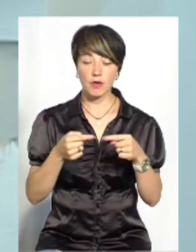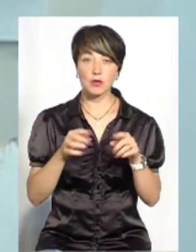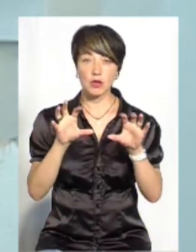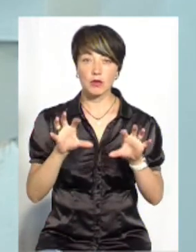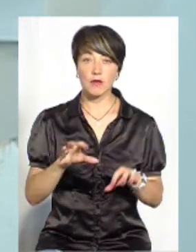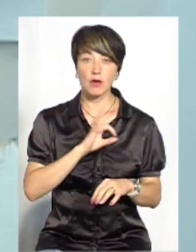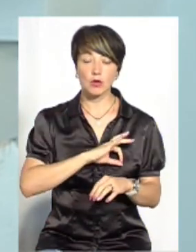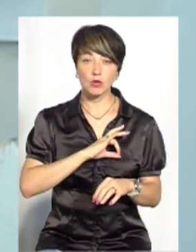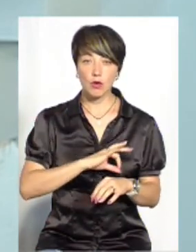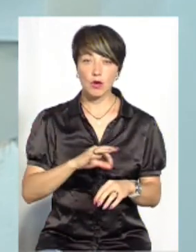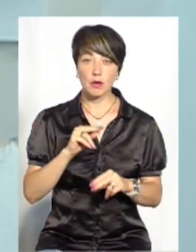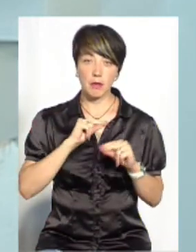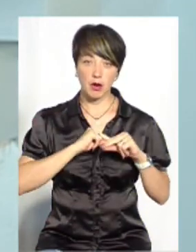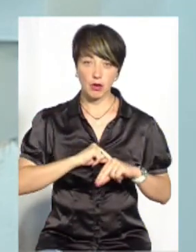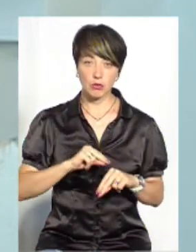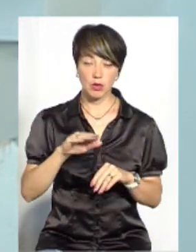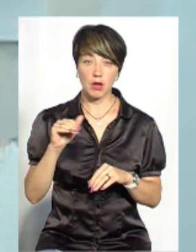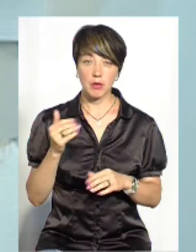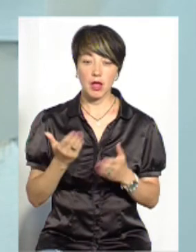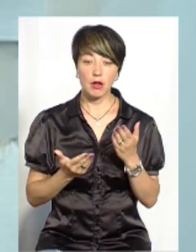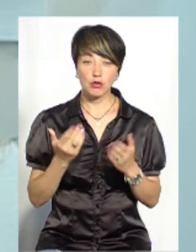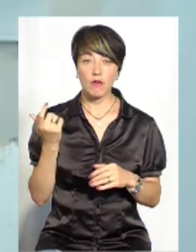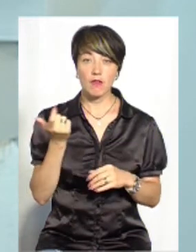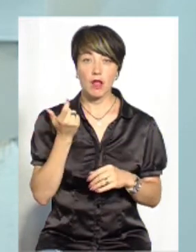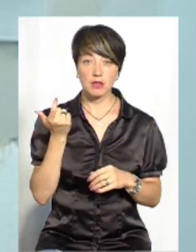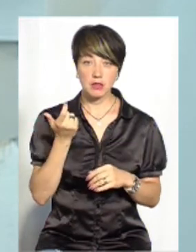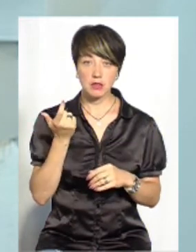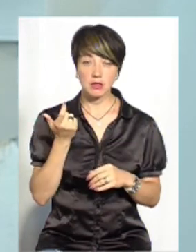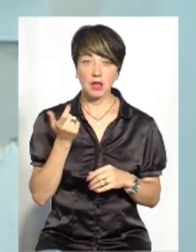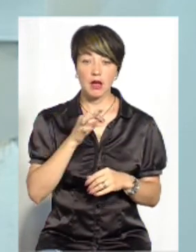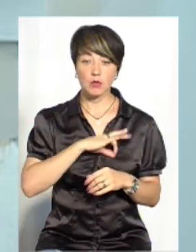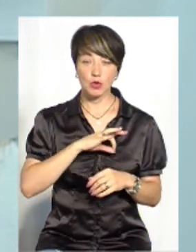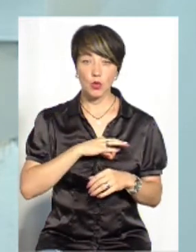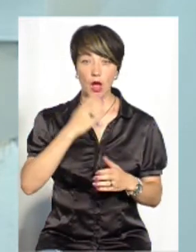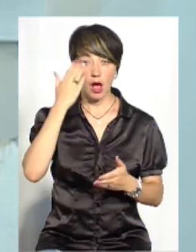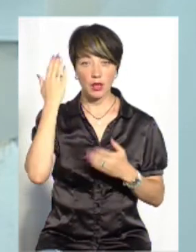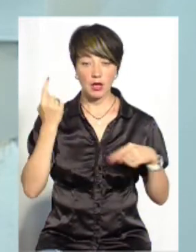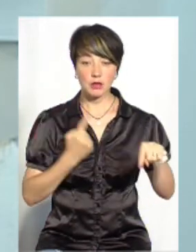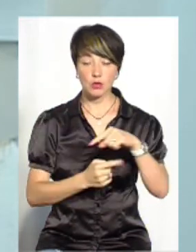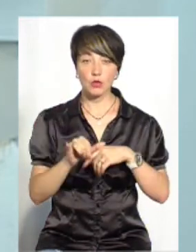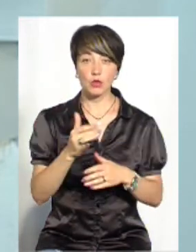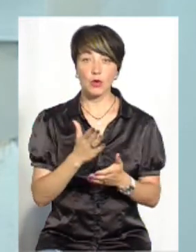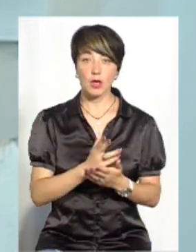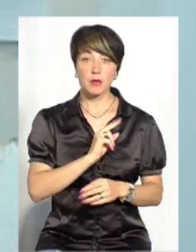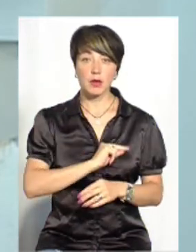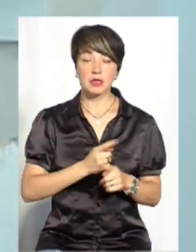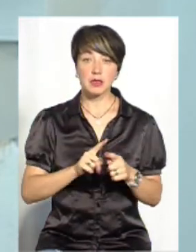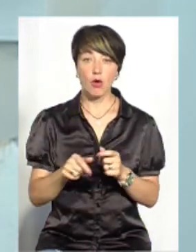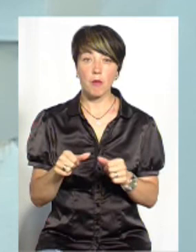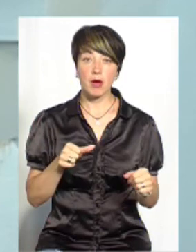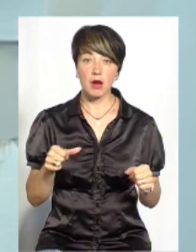законодавства використовують найману працю. Отже, якщо власник експлуатує атракціон і в нього є наймана праця, це